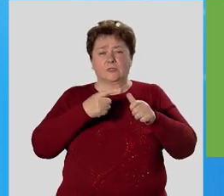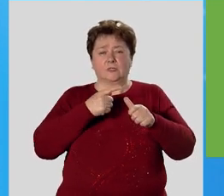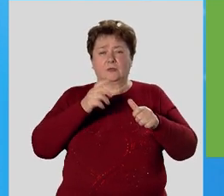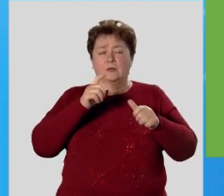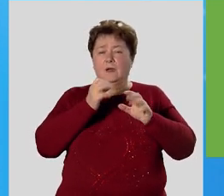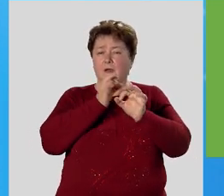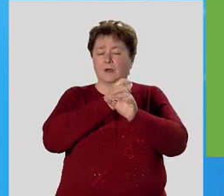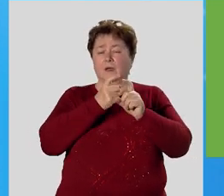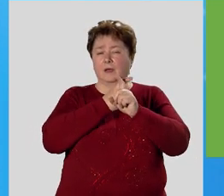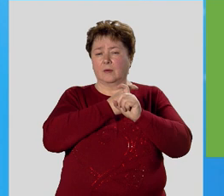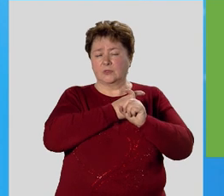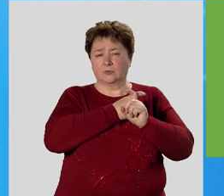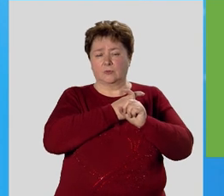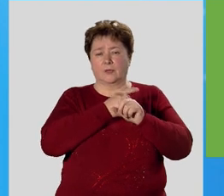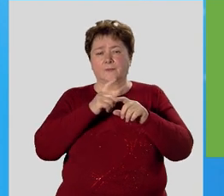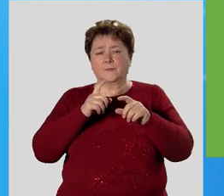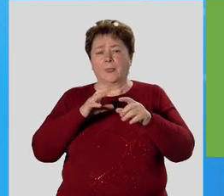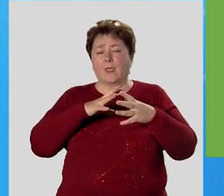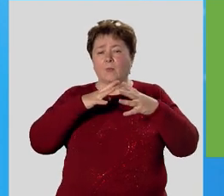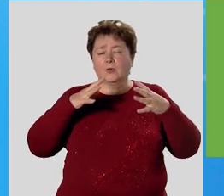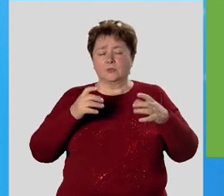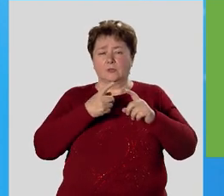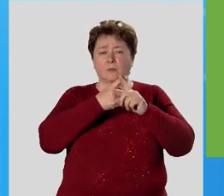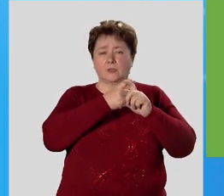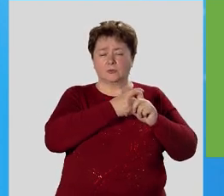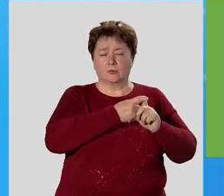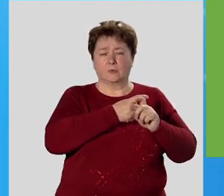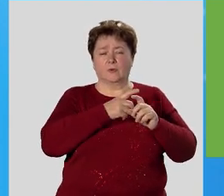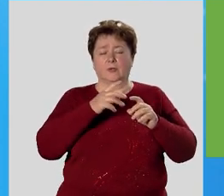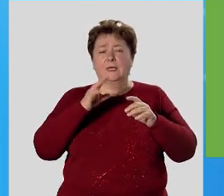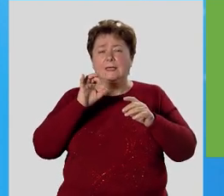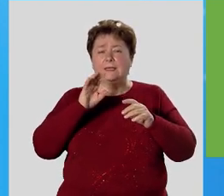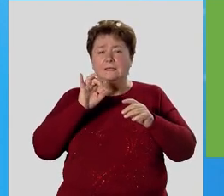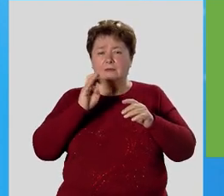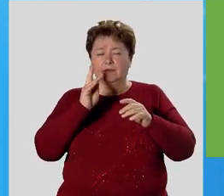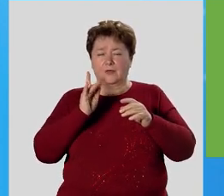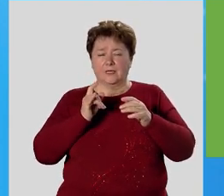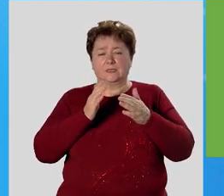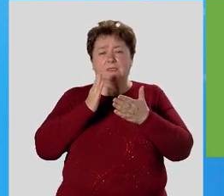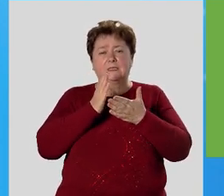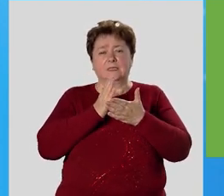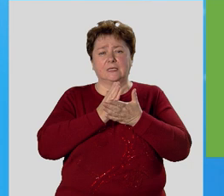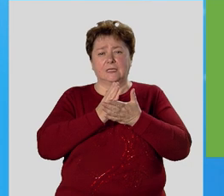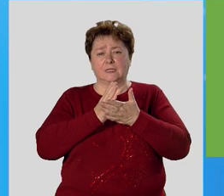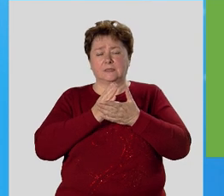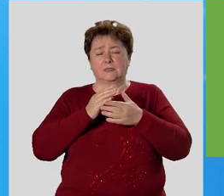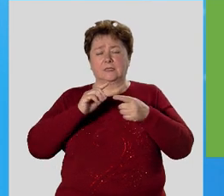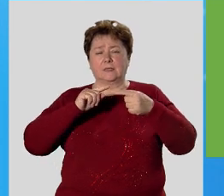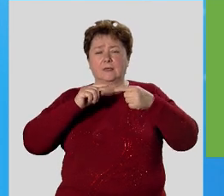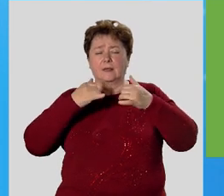назвать хромосомой. Большинство хромосом в интерфазе находится в виде